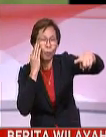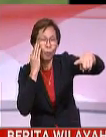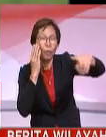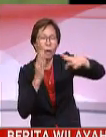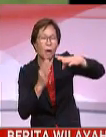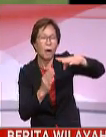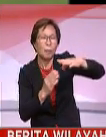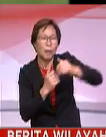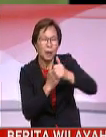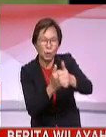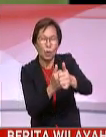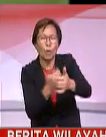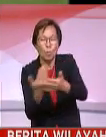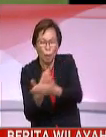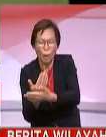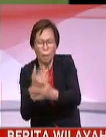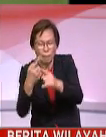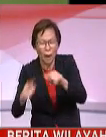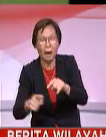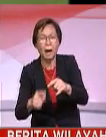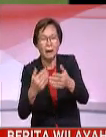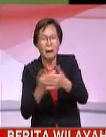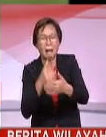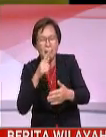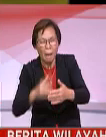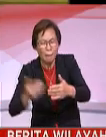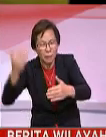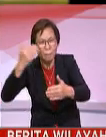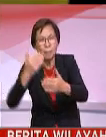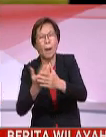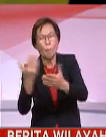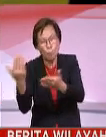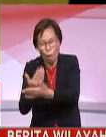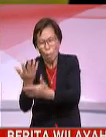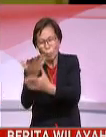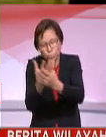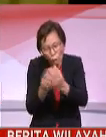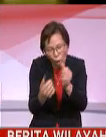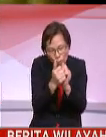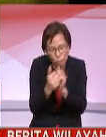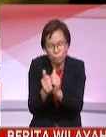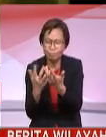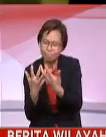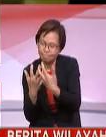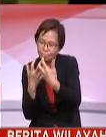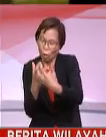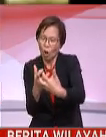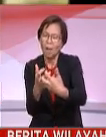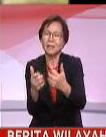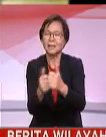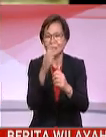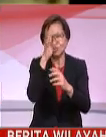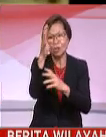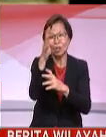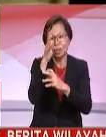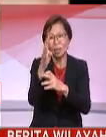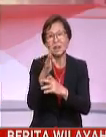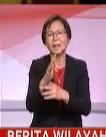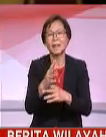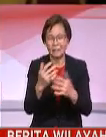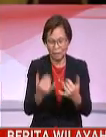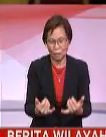retro, terdapat beberapa elemen moden yang turut diterapkan supaya bersesuaian dengan rekaan